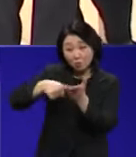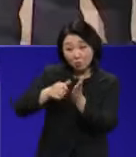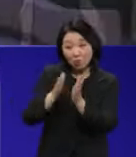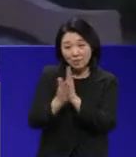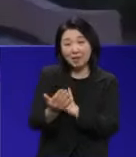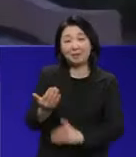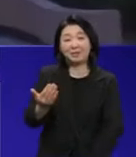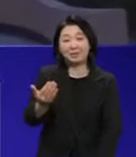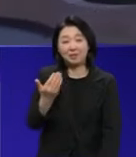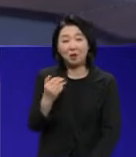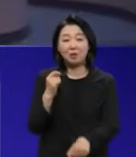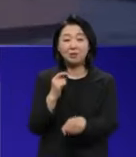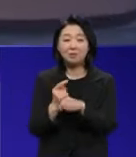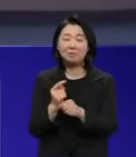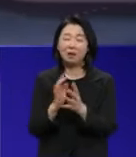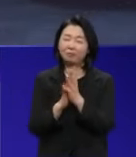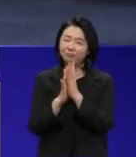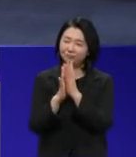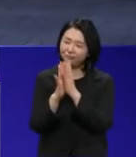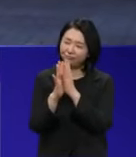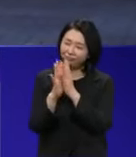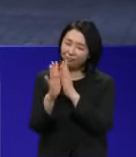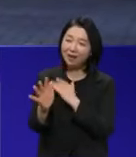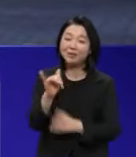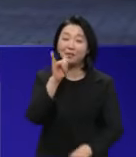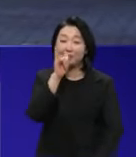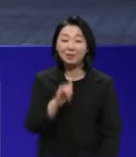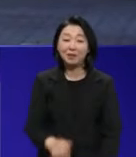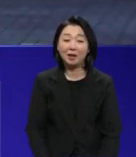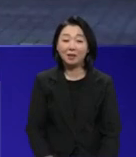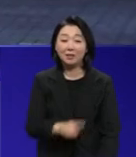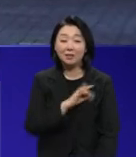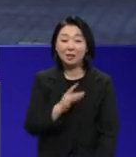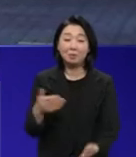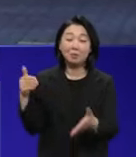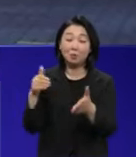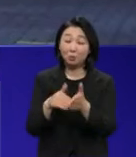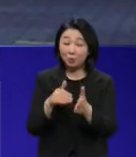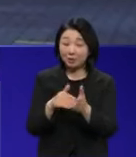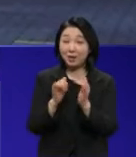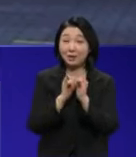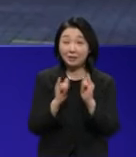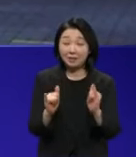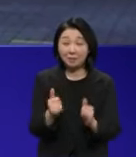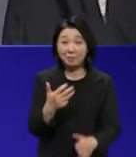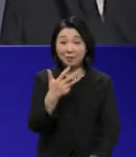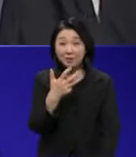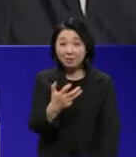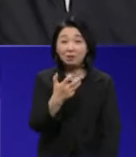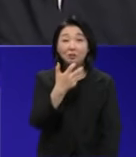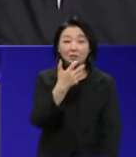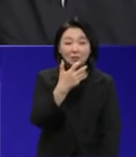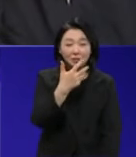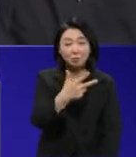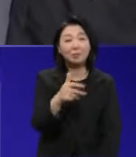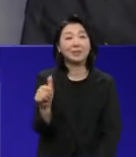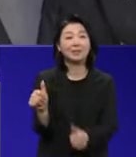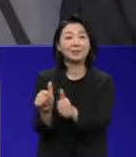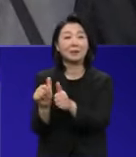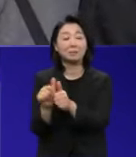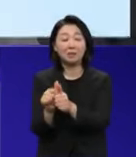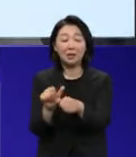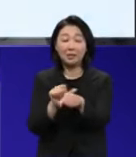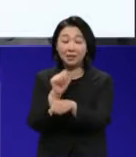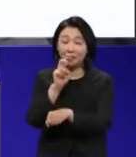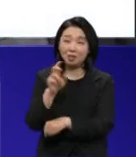시작되기 전에 이미 수십 명이 줄을 섰습니다. 가장 먼저 도착한 유권자는 87살 남성이었는데요.